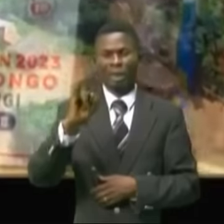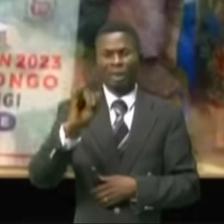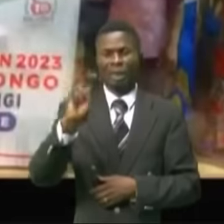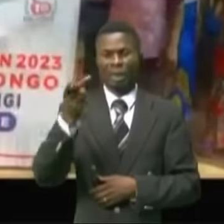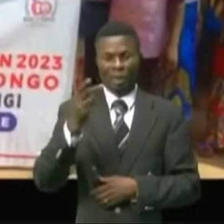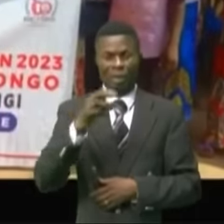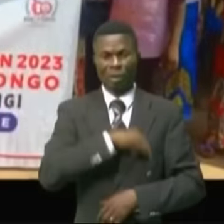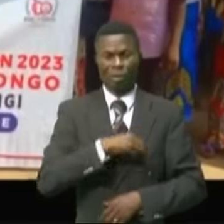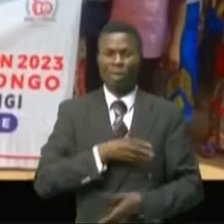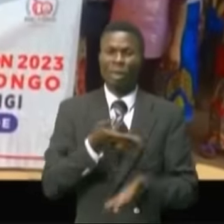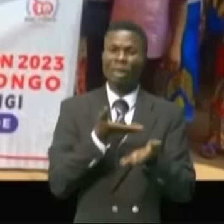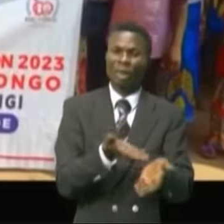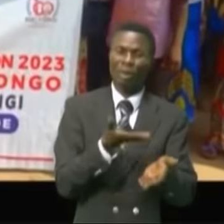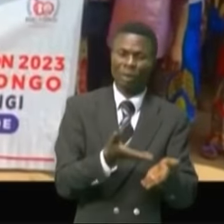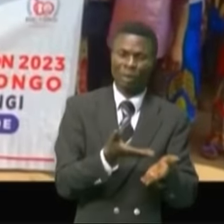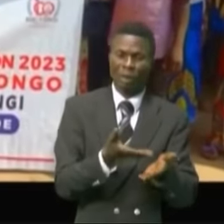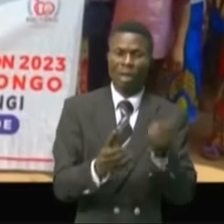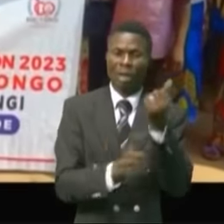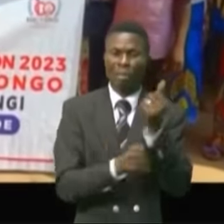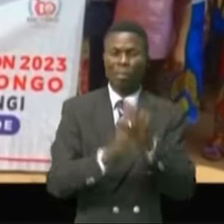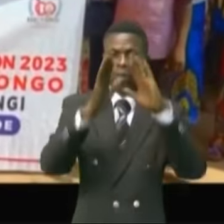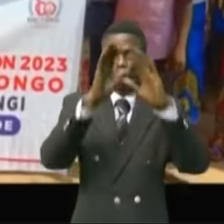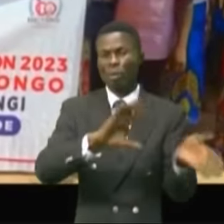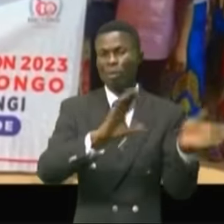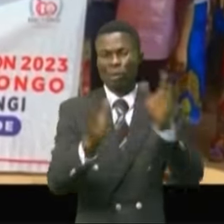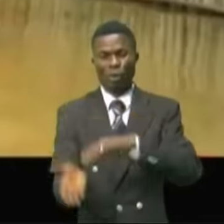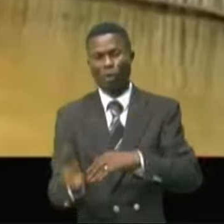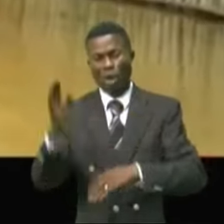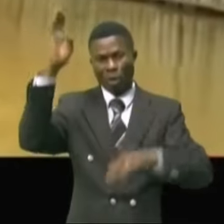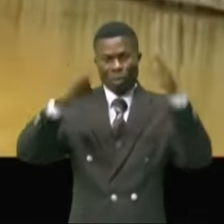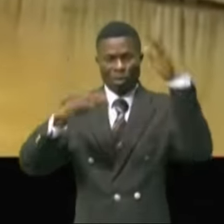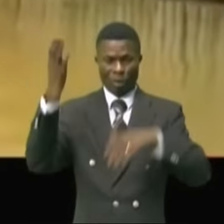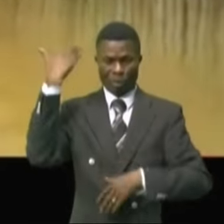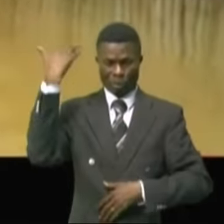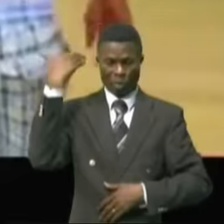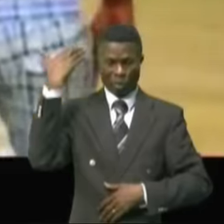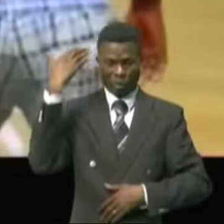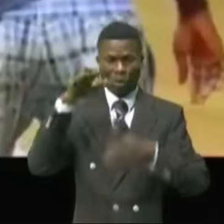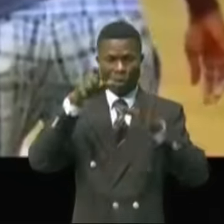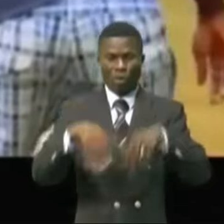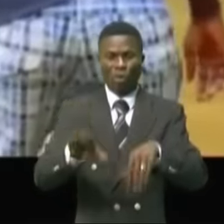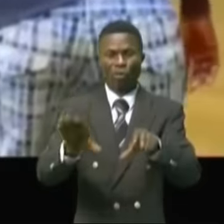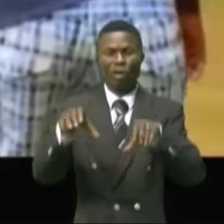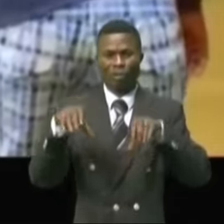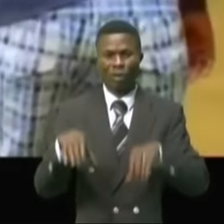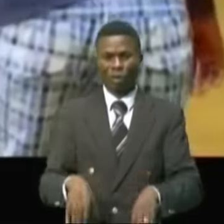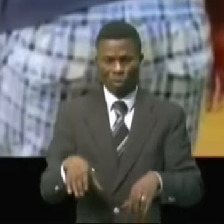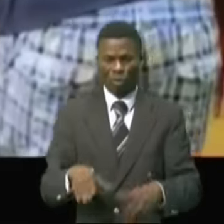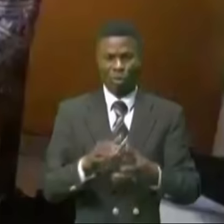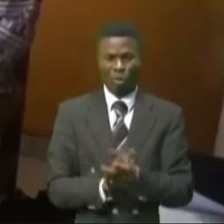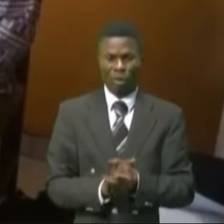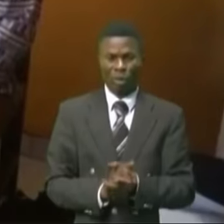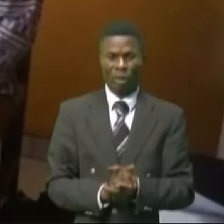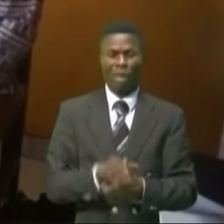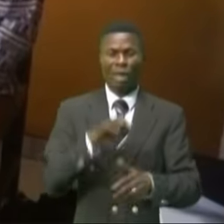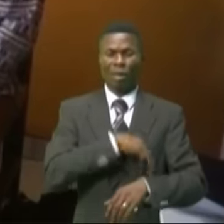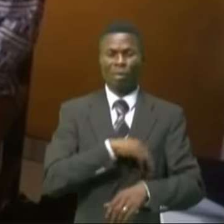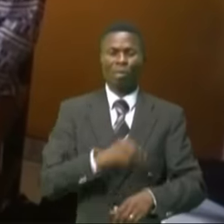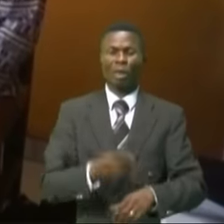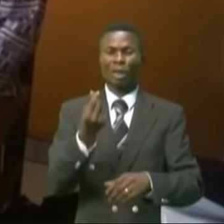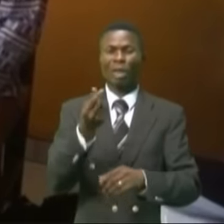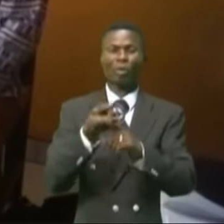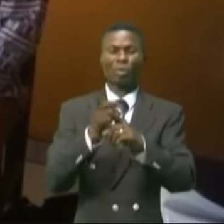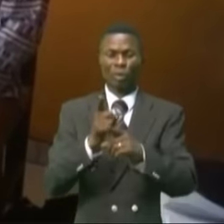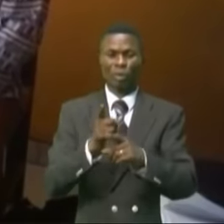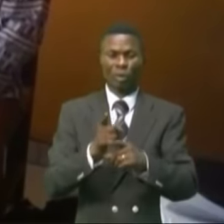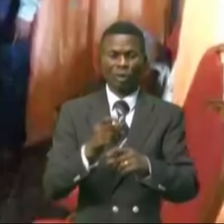mission d'assistance aux sinistrés des inondations causées par la montée des eaux du fleuve Congo. Une mission appuyée financièrement par